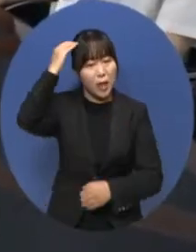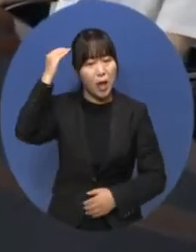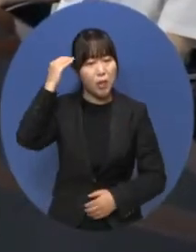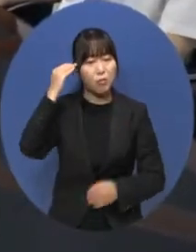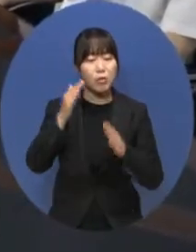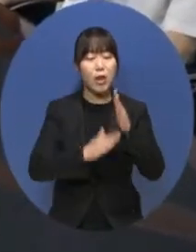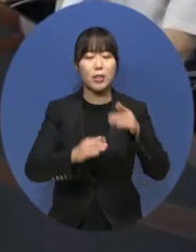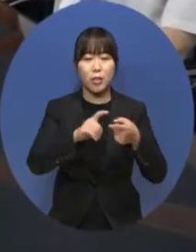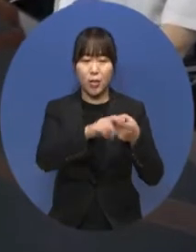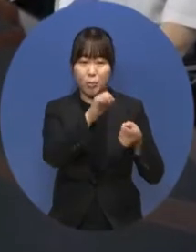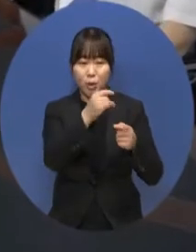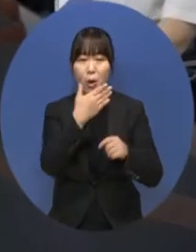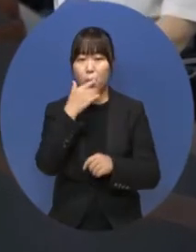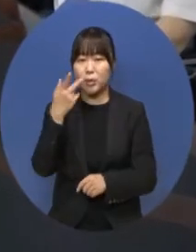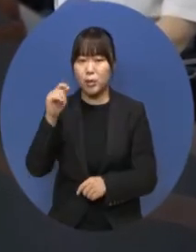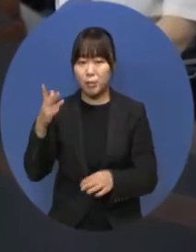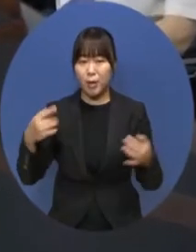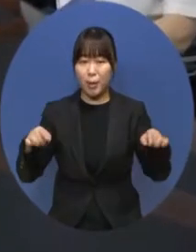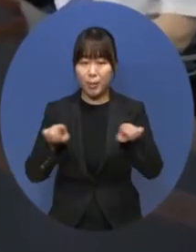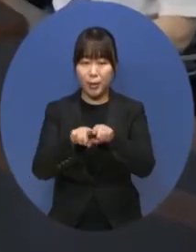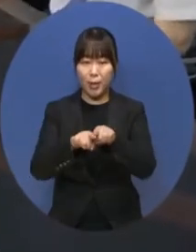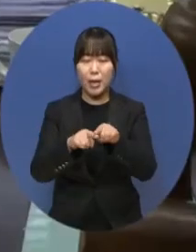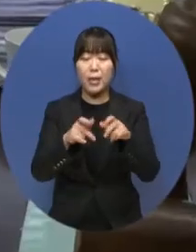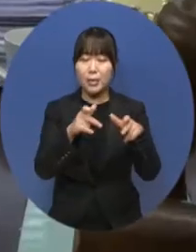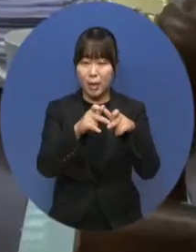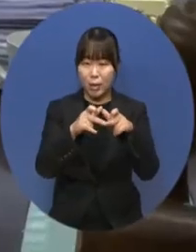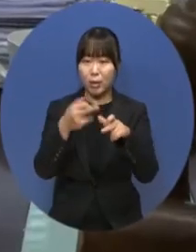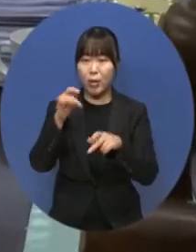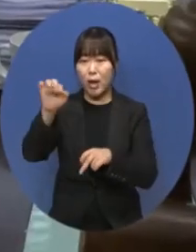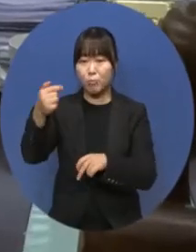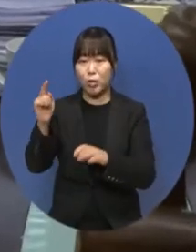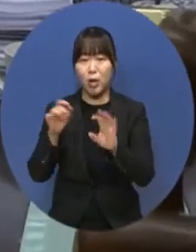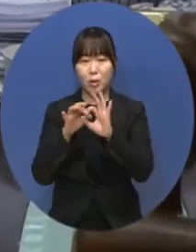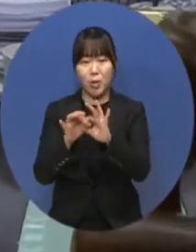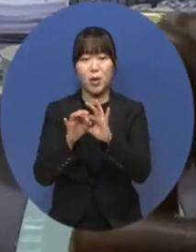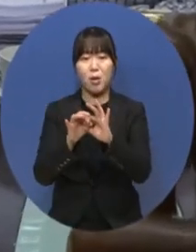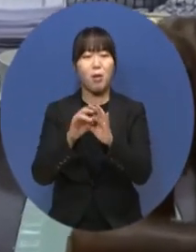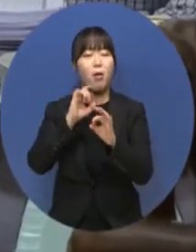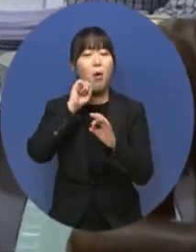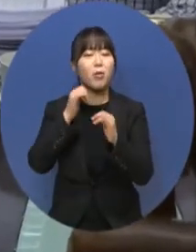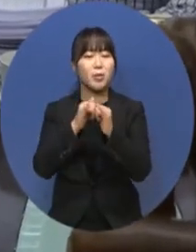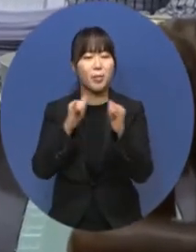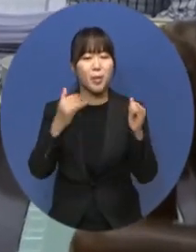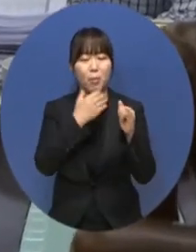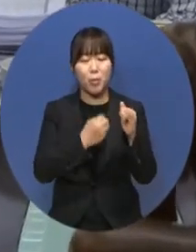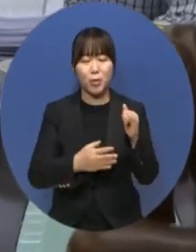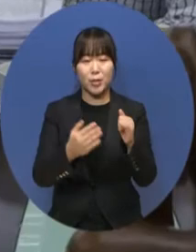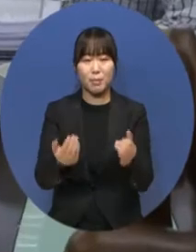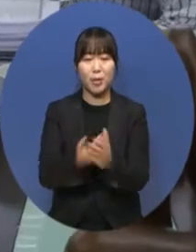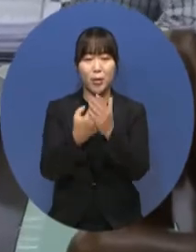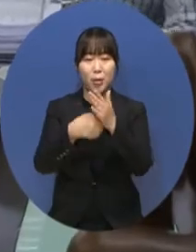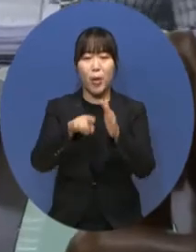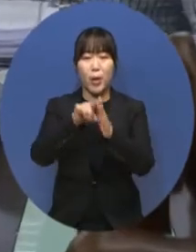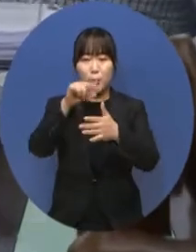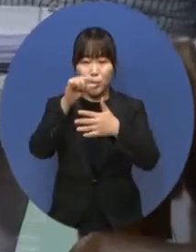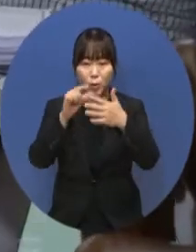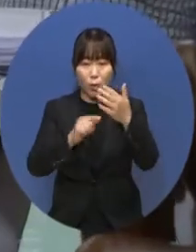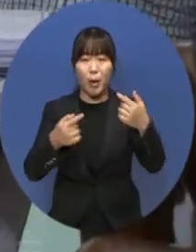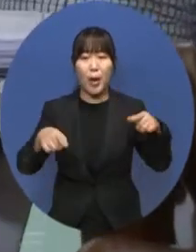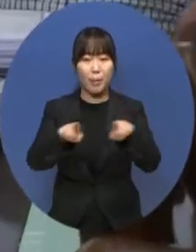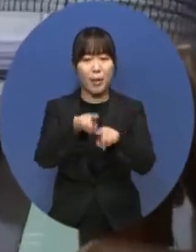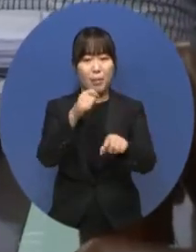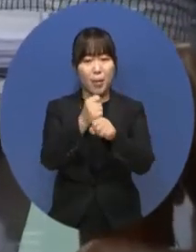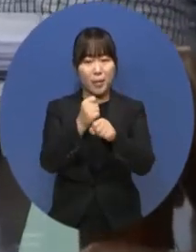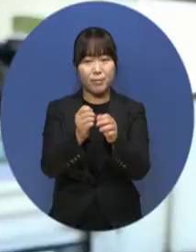신한국가정연합회와 복지TV가 장애인과 다문화 가정 등 취약계층들의 복지 향상을 위해 프로그램 공동